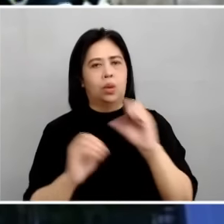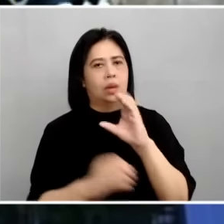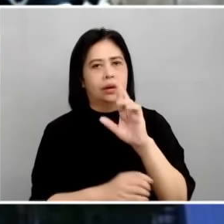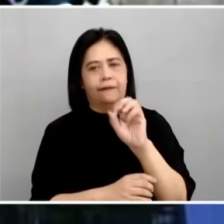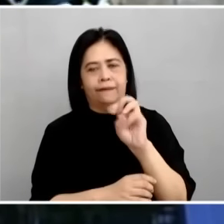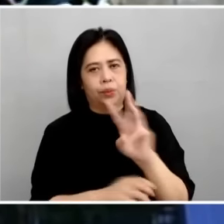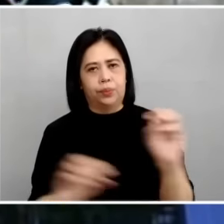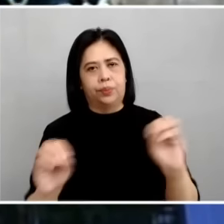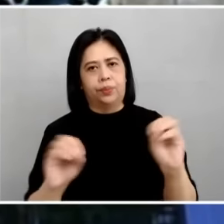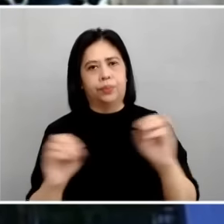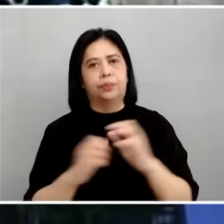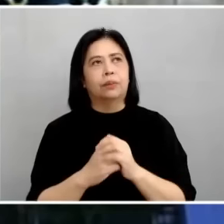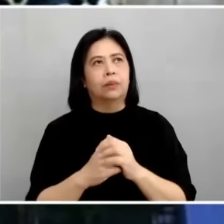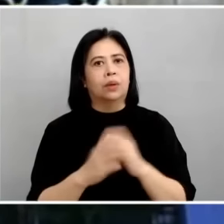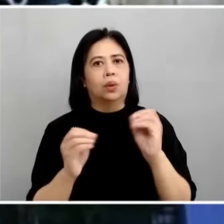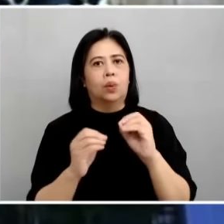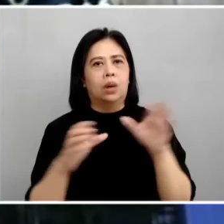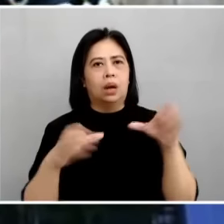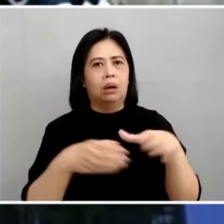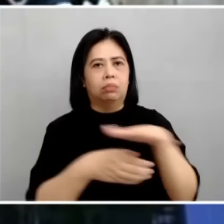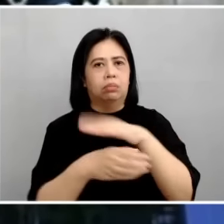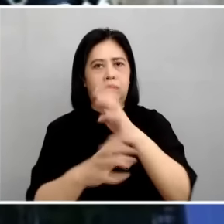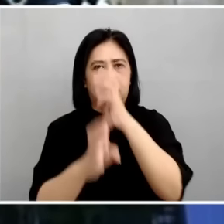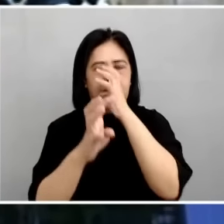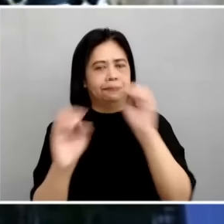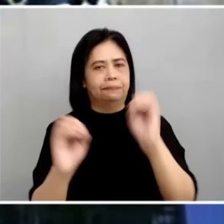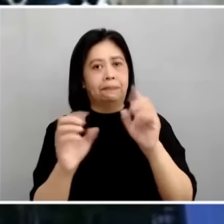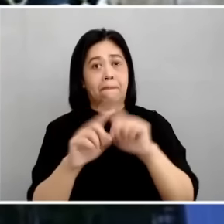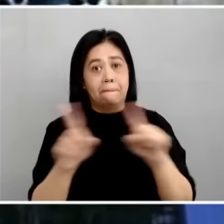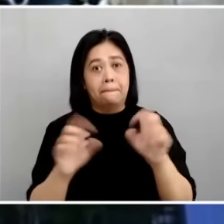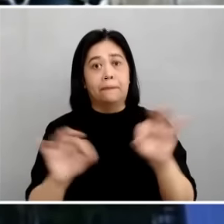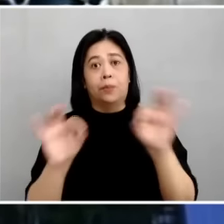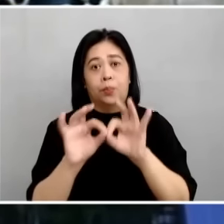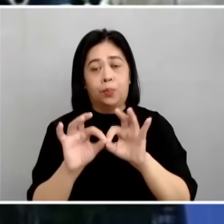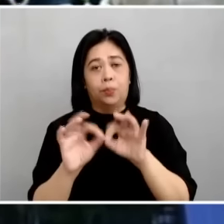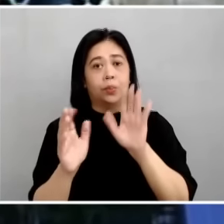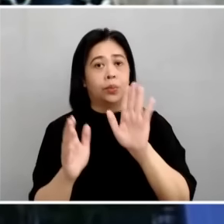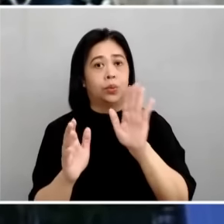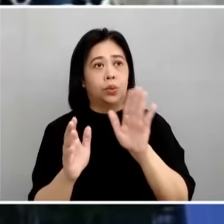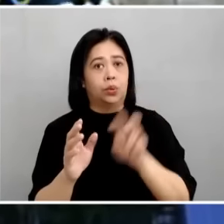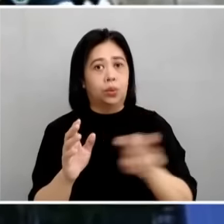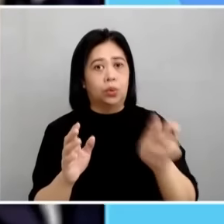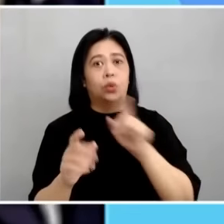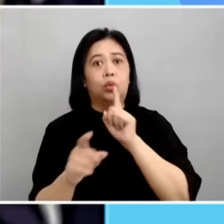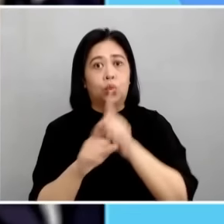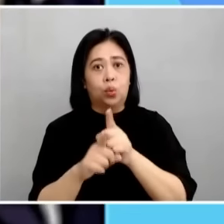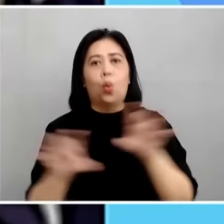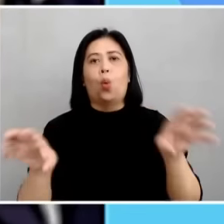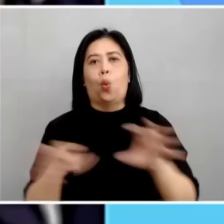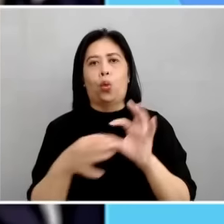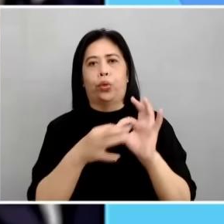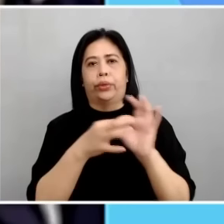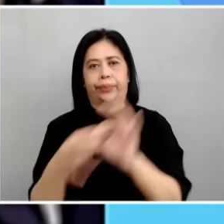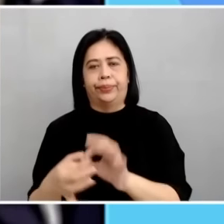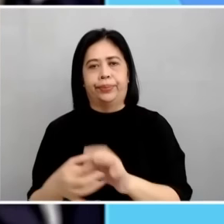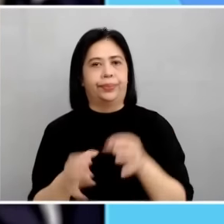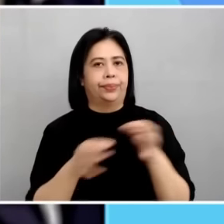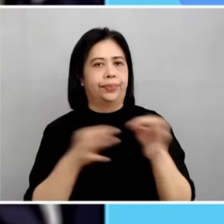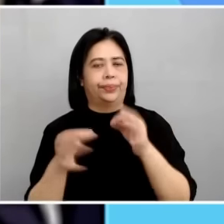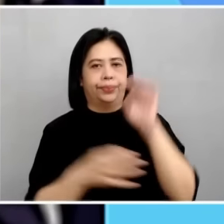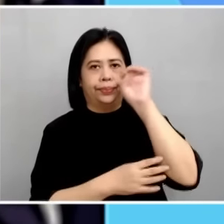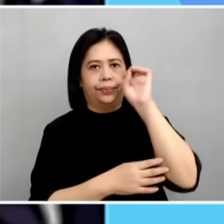silang bubble or restriction sa border as long as yung kanilang lakad is work-related. Paliwanag ni Eliazar,